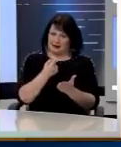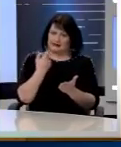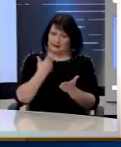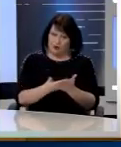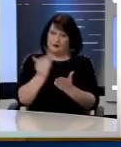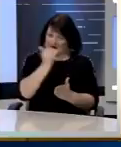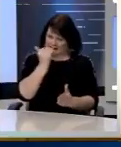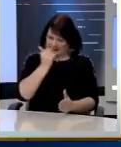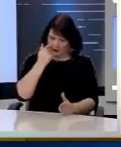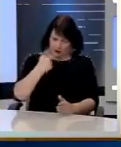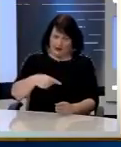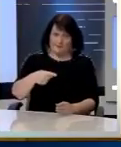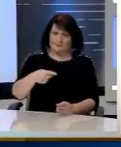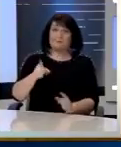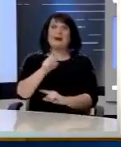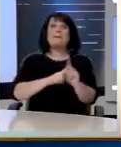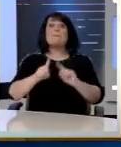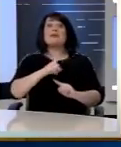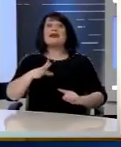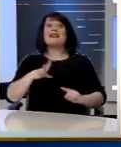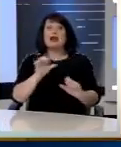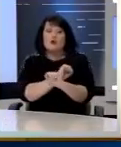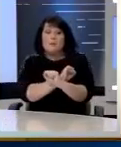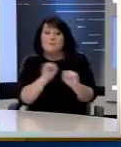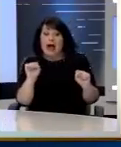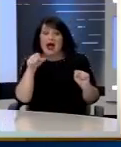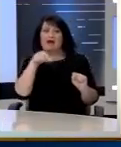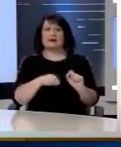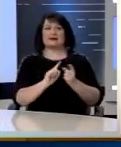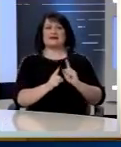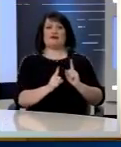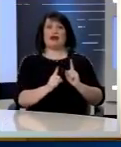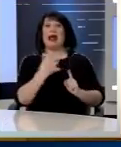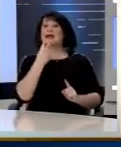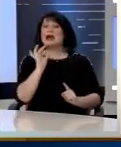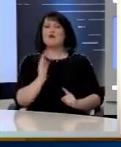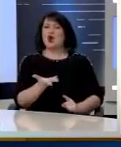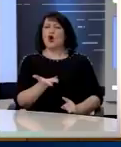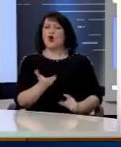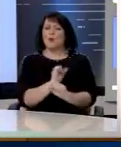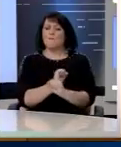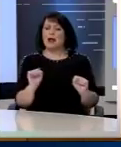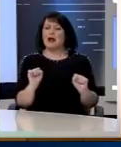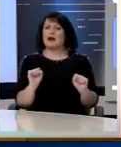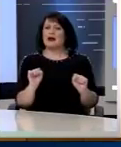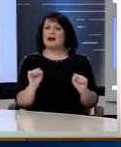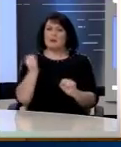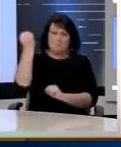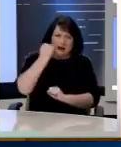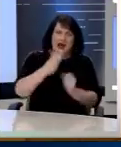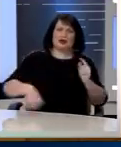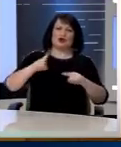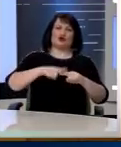θα αποδειχθεί σύντομα το ποιοι θέλουν να χαλάσουν τη δουλειά και γιατί θέλουν να χαλάσουν τη δουλειά υπέρ του ελληνικού